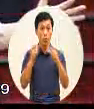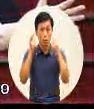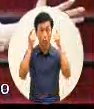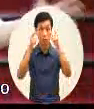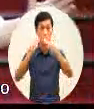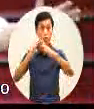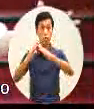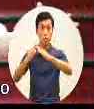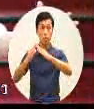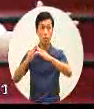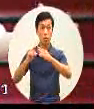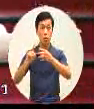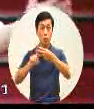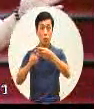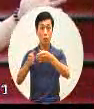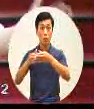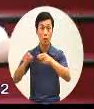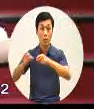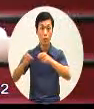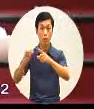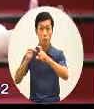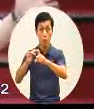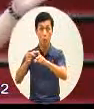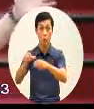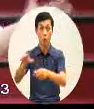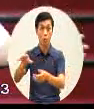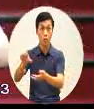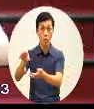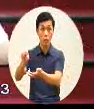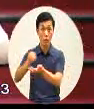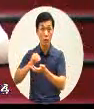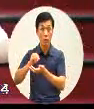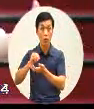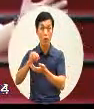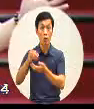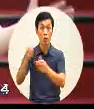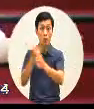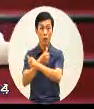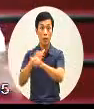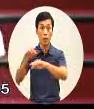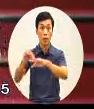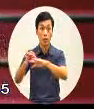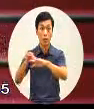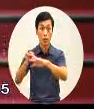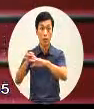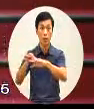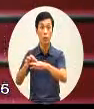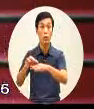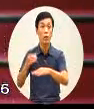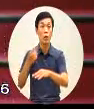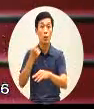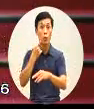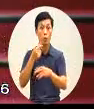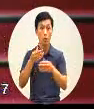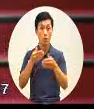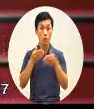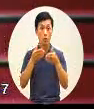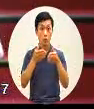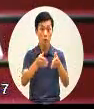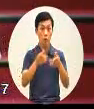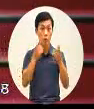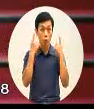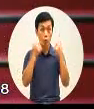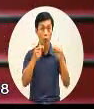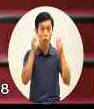的主要计划区所取得的我们的代金， 那我们叫解决原